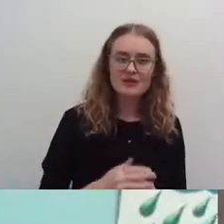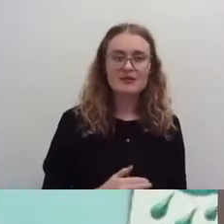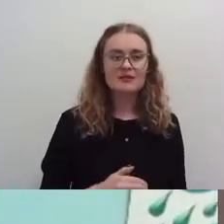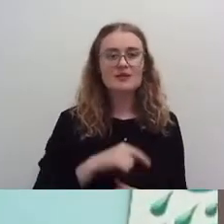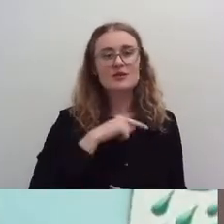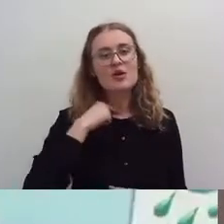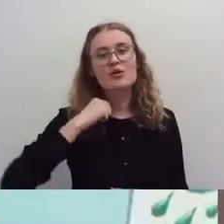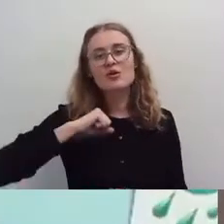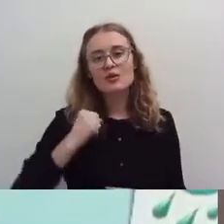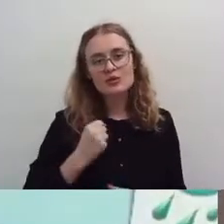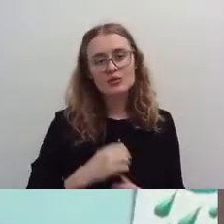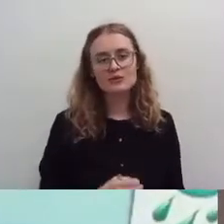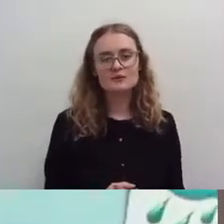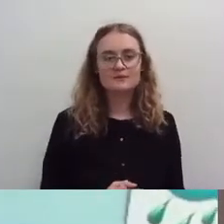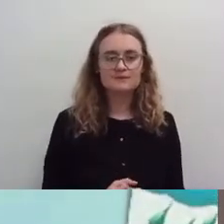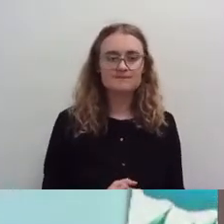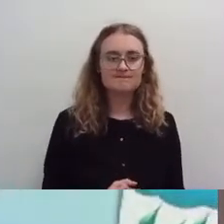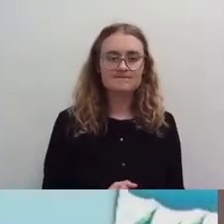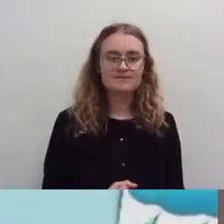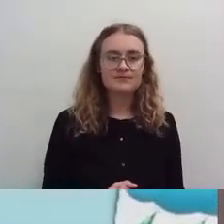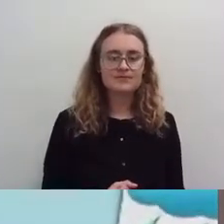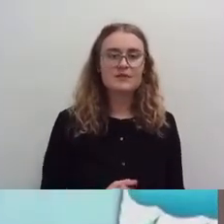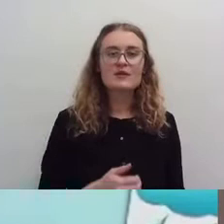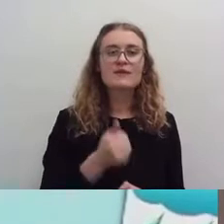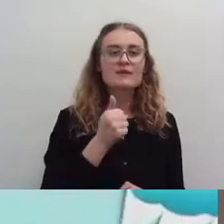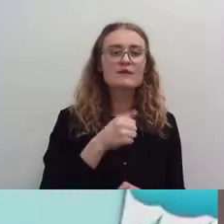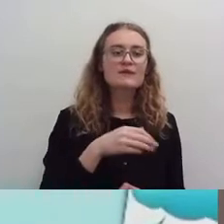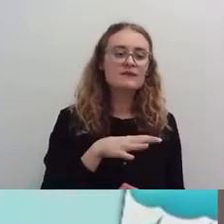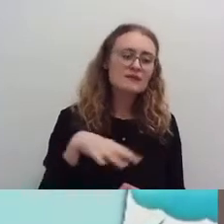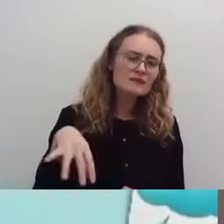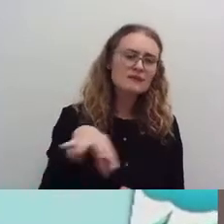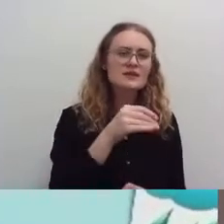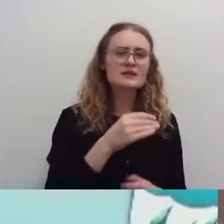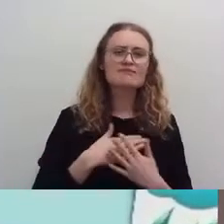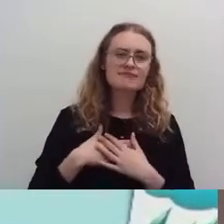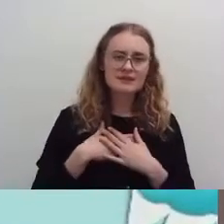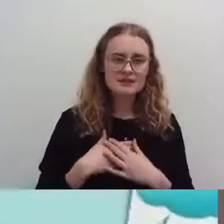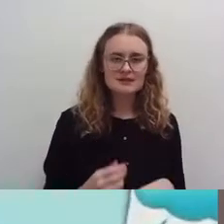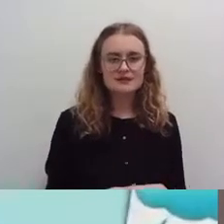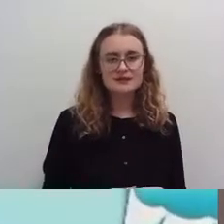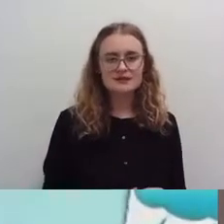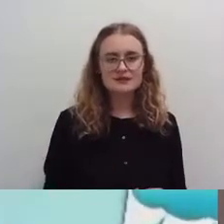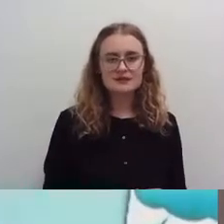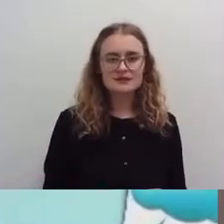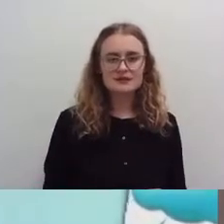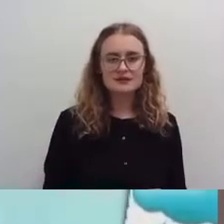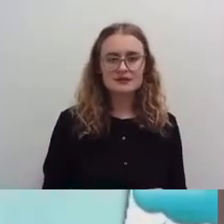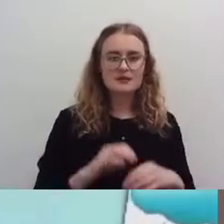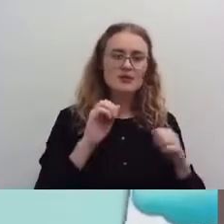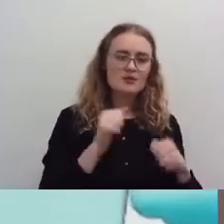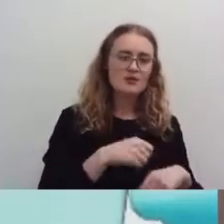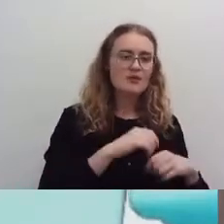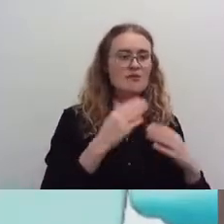daug draugų, kad mylėtų, kad nuvažiuotų į